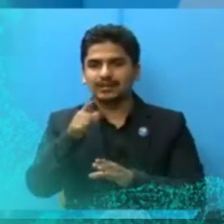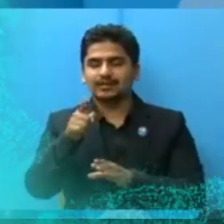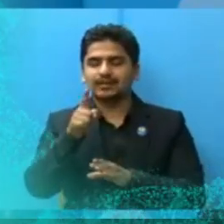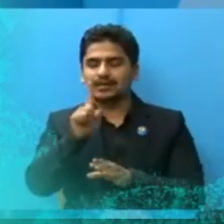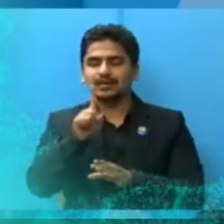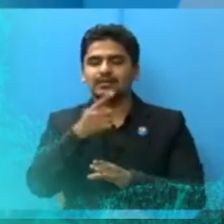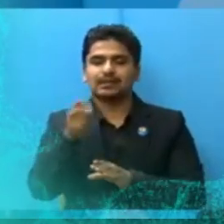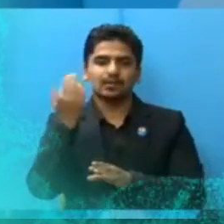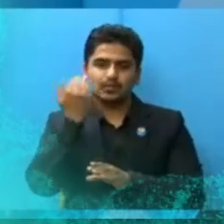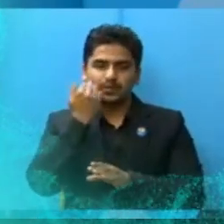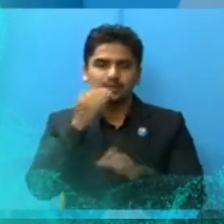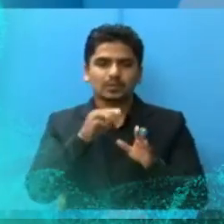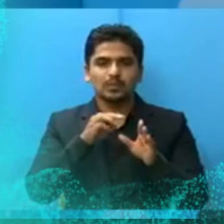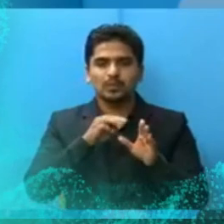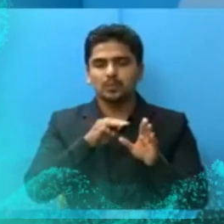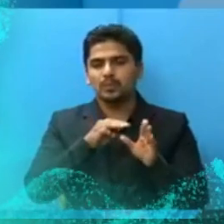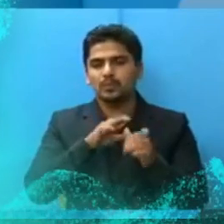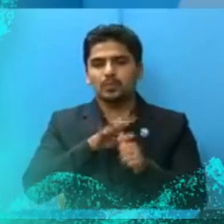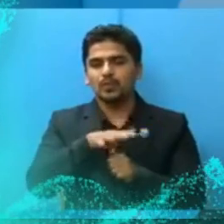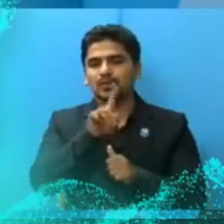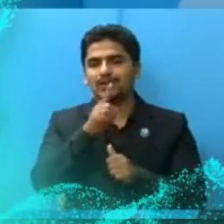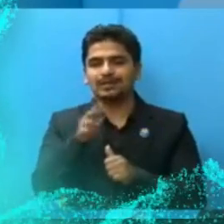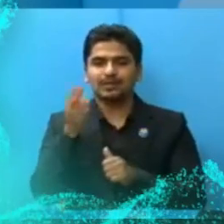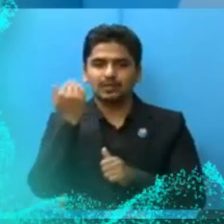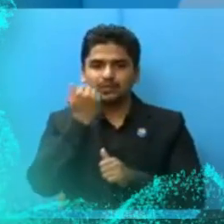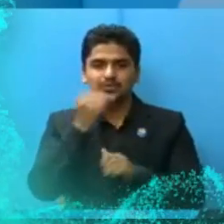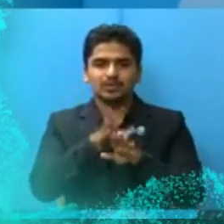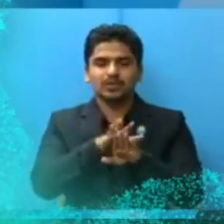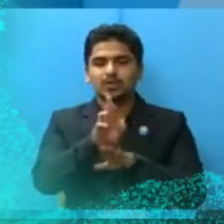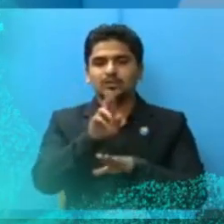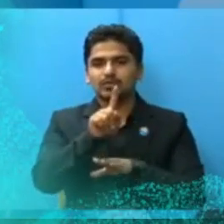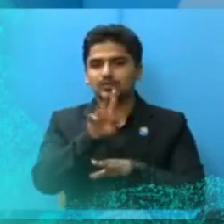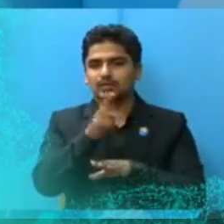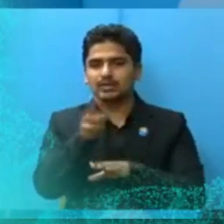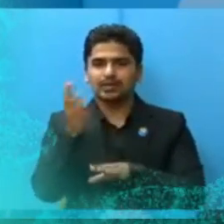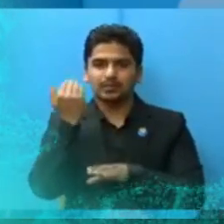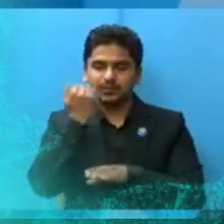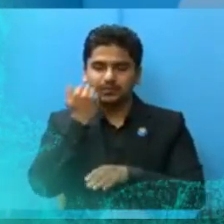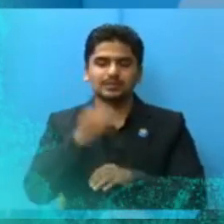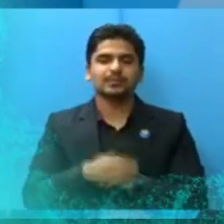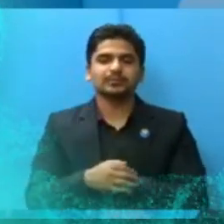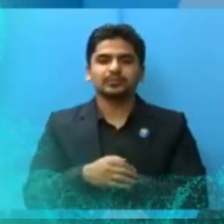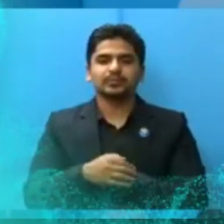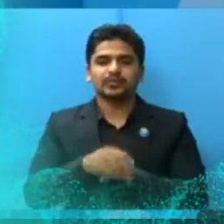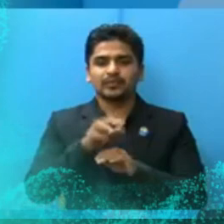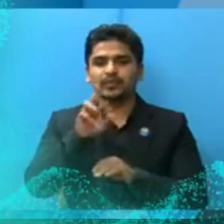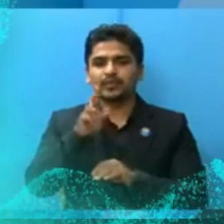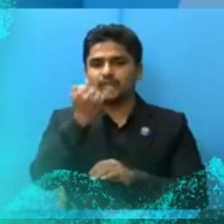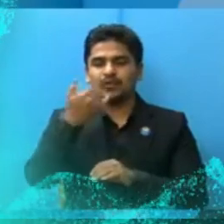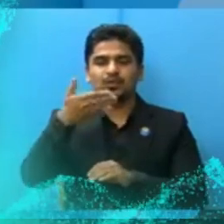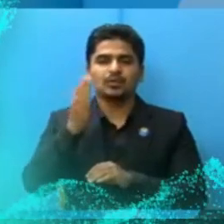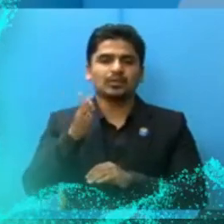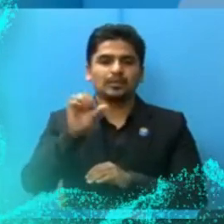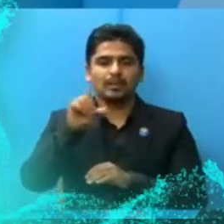पुरुष, मोरङको 1 जना पुरुष, रौतहटको 14 जना पुरुष, रोल्पाको 1 जना